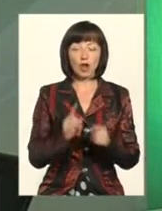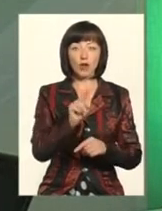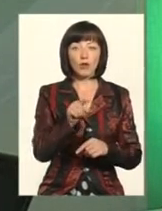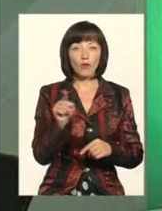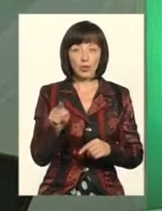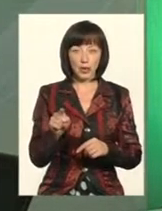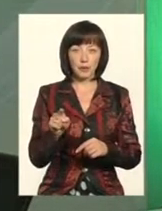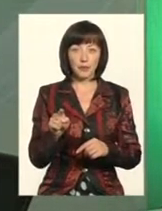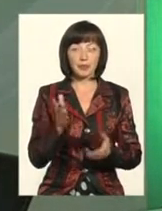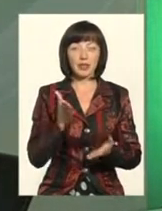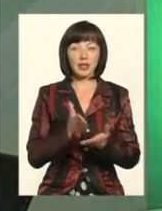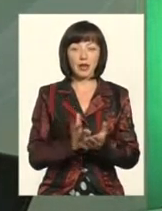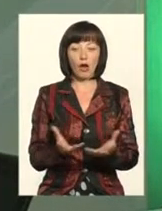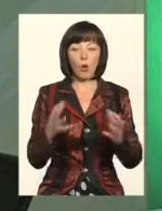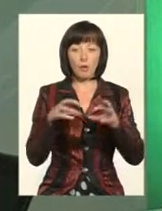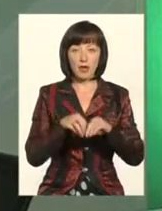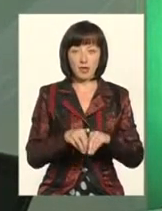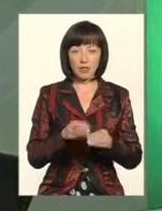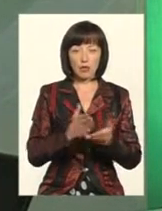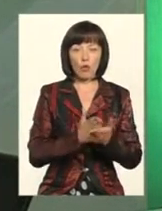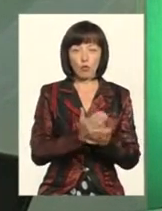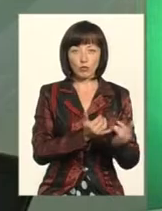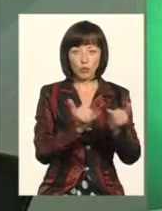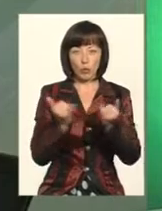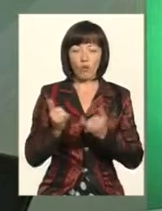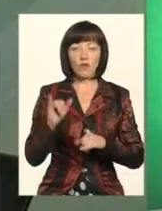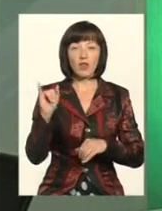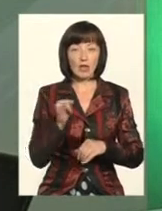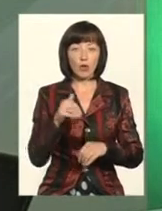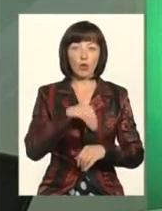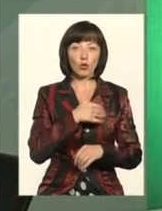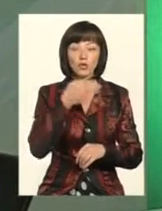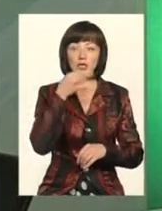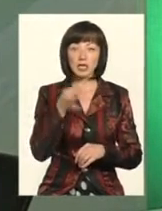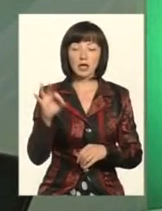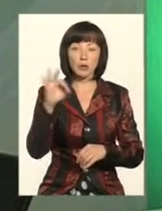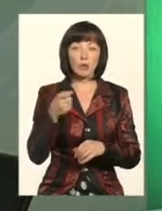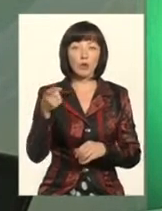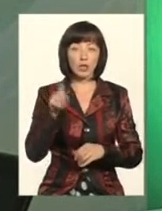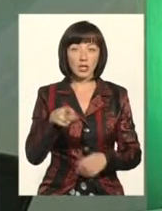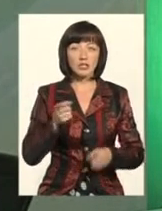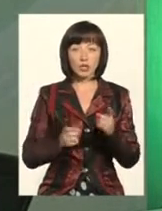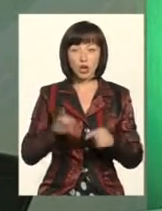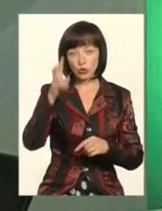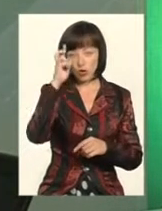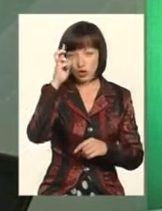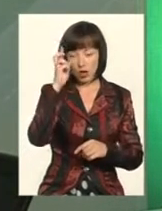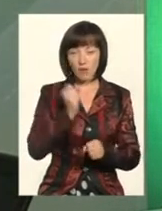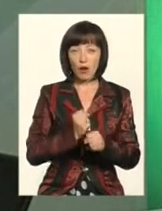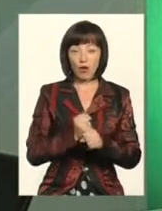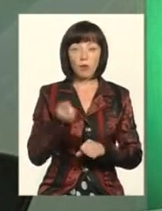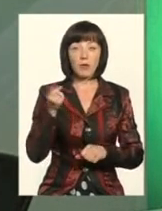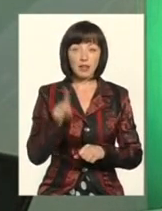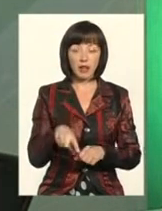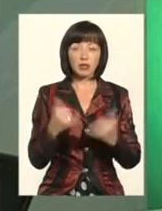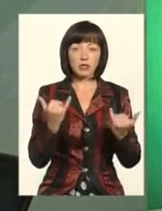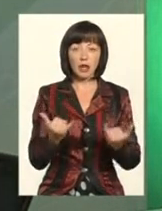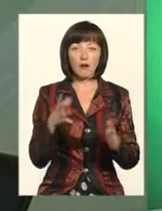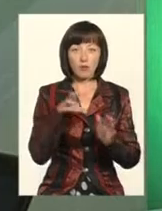таки, є об'єднання, яке їх обслуговує. Ну, і хочу сказати про те, що, звичайно, держава робить те, що